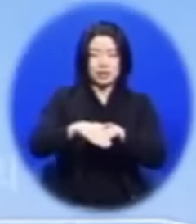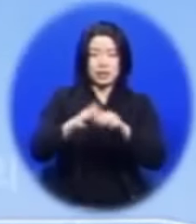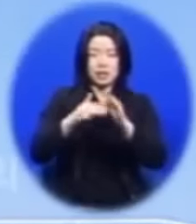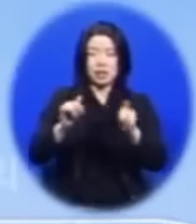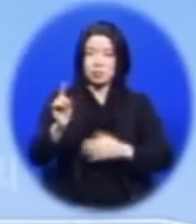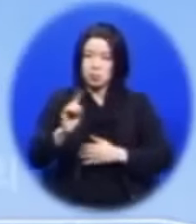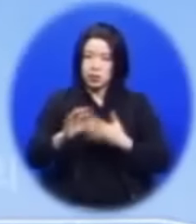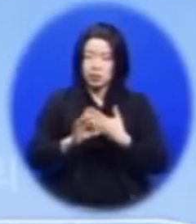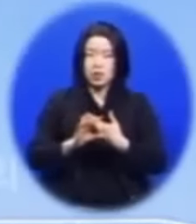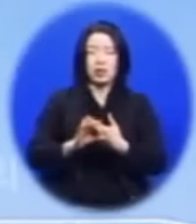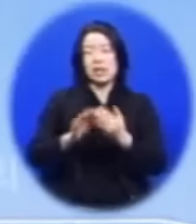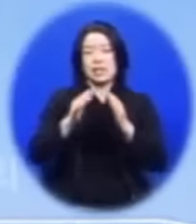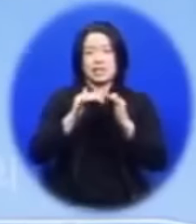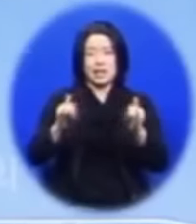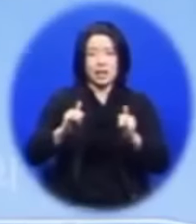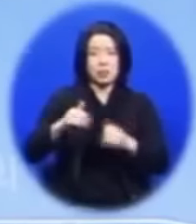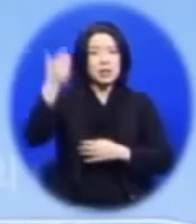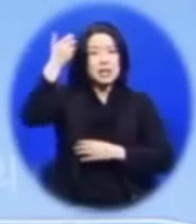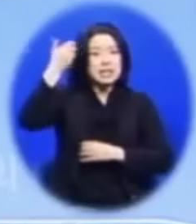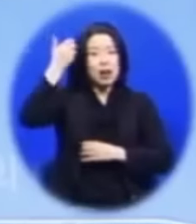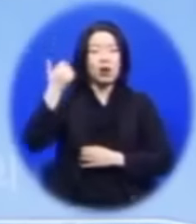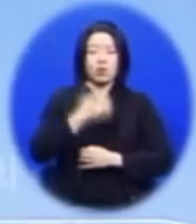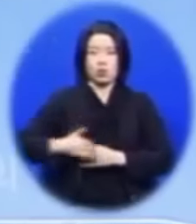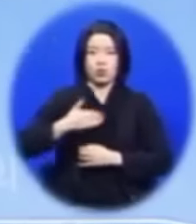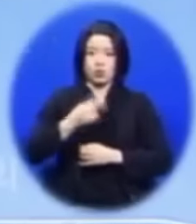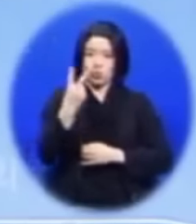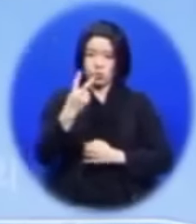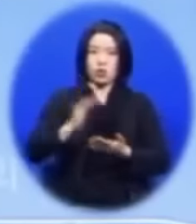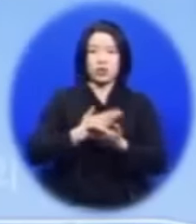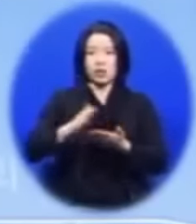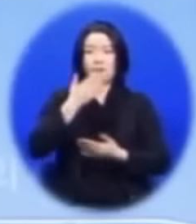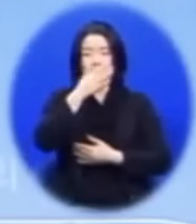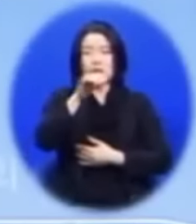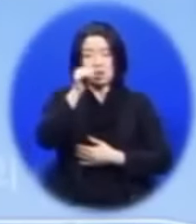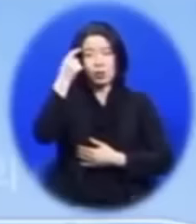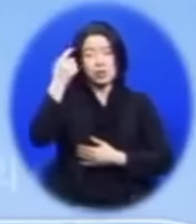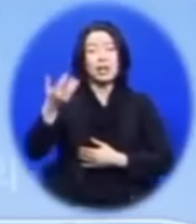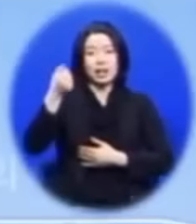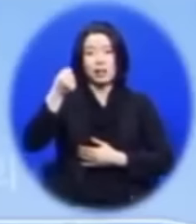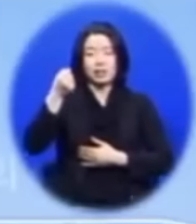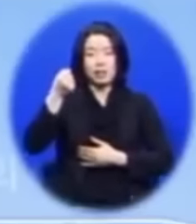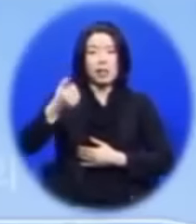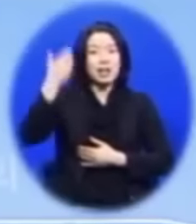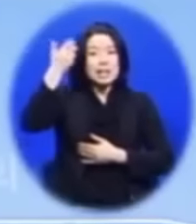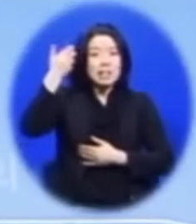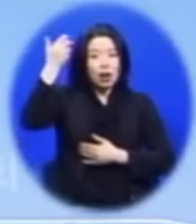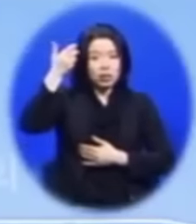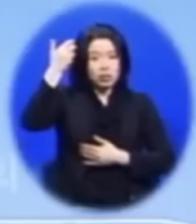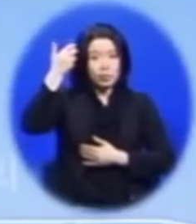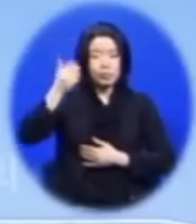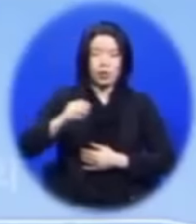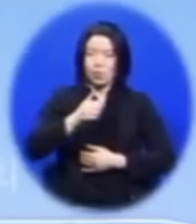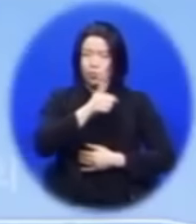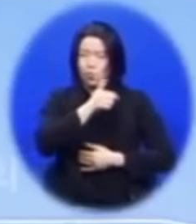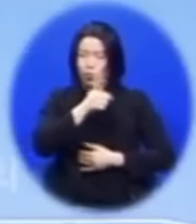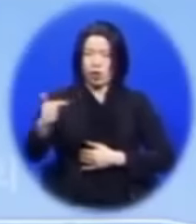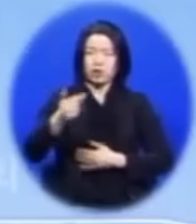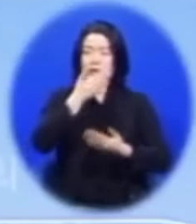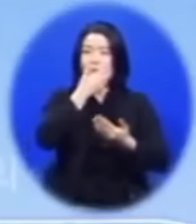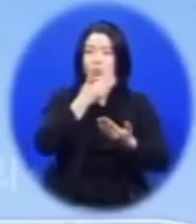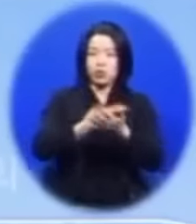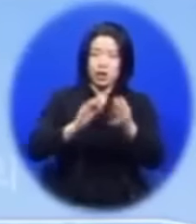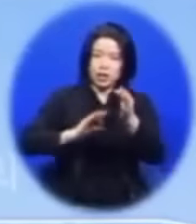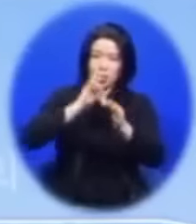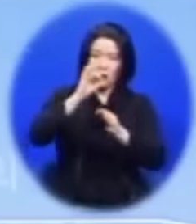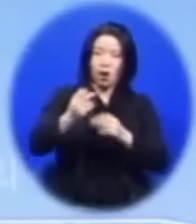사람은 영과 육으로 되어 있다라고 생각했고 영은 굉장히 중요한 영생을